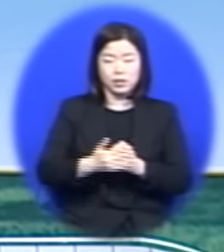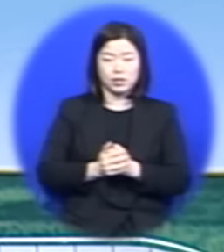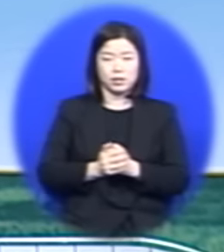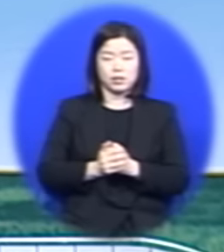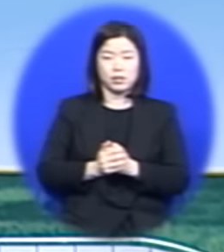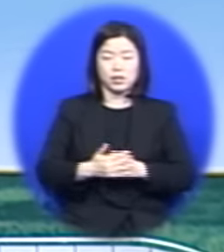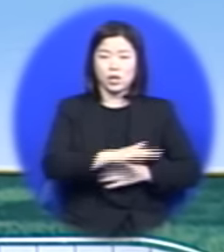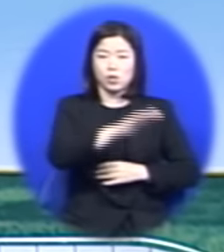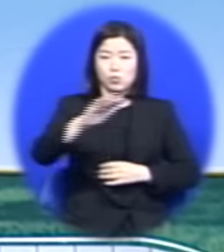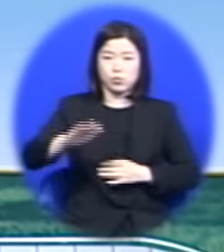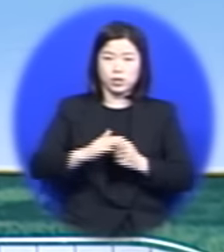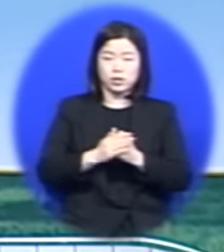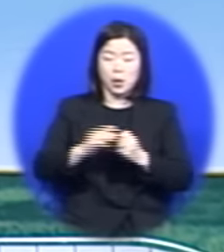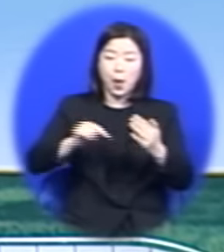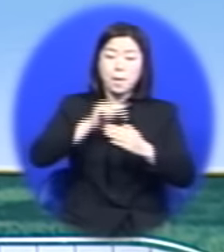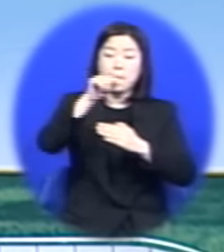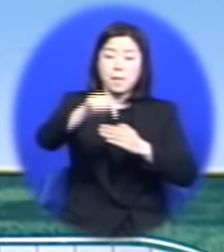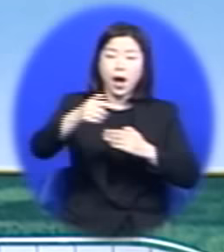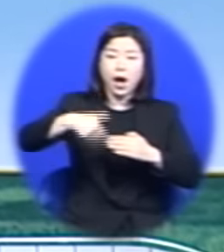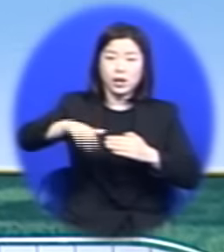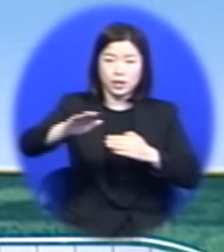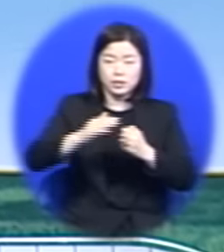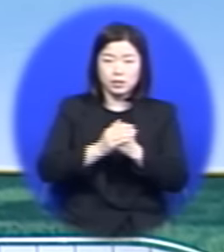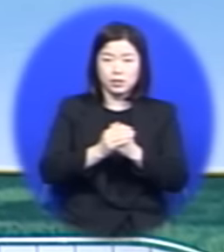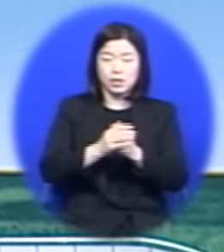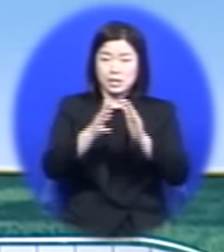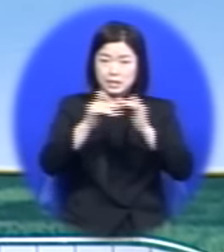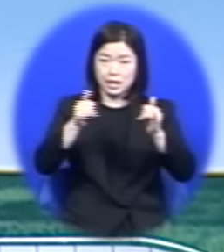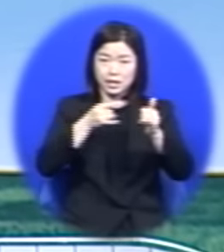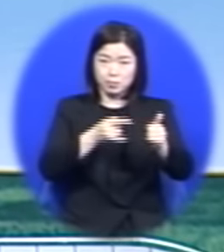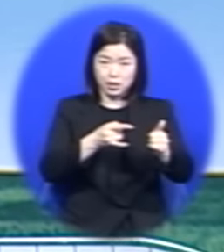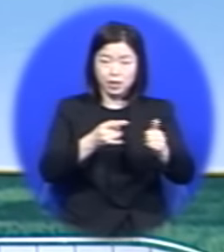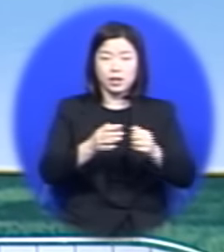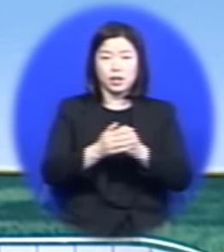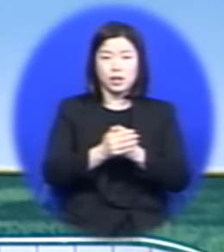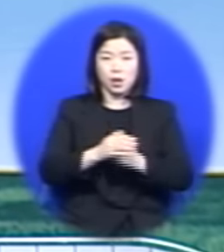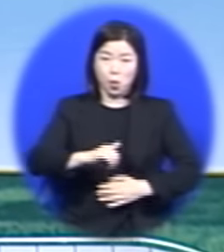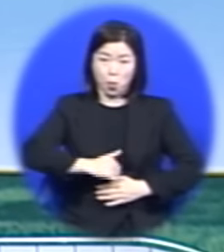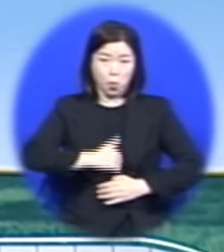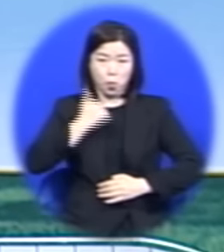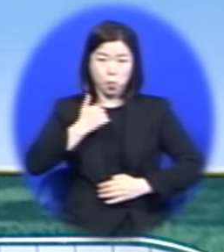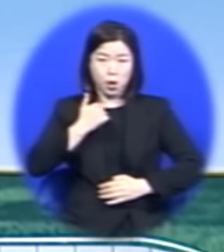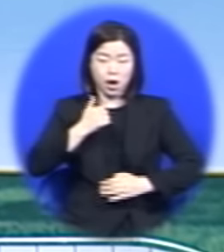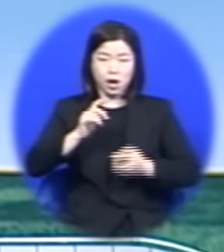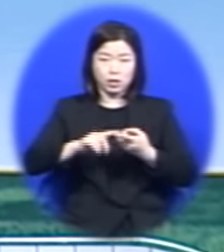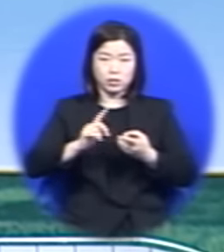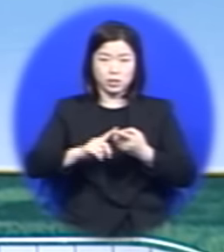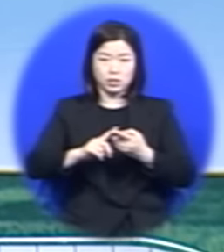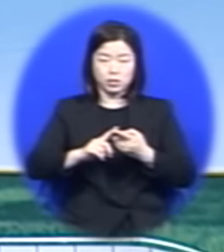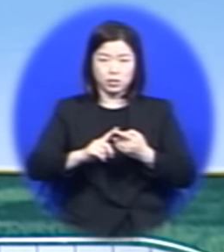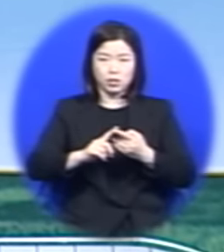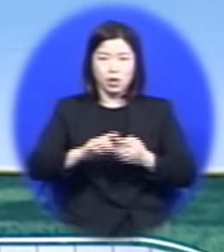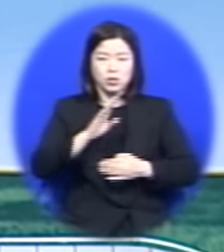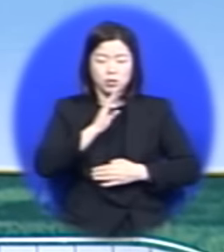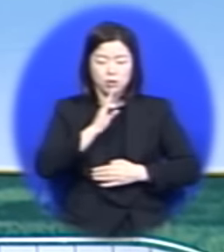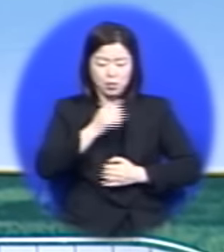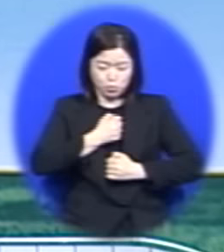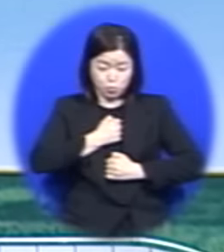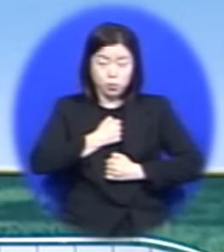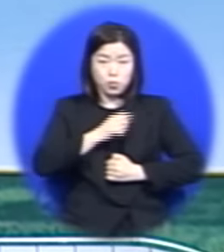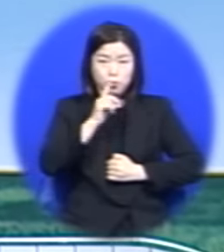우리는 바깥에 나가서 사람들에게 화를 내는 것에 대해서는 굉장히